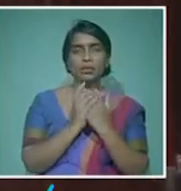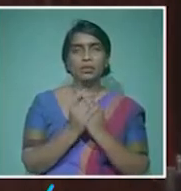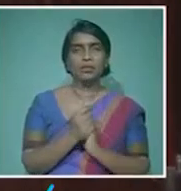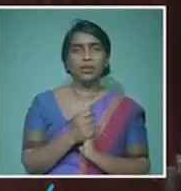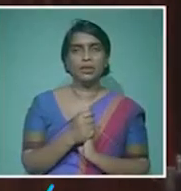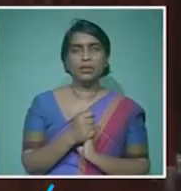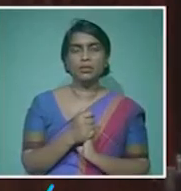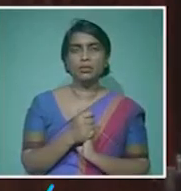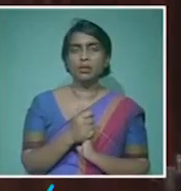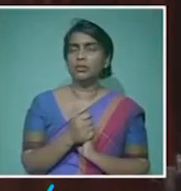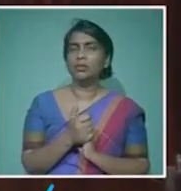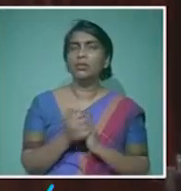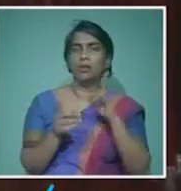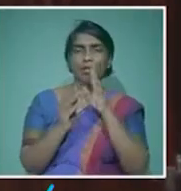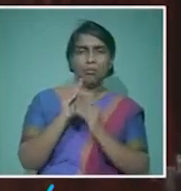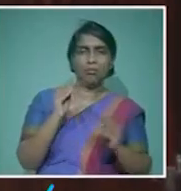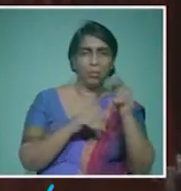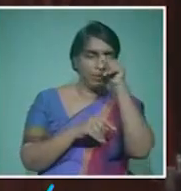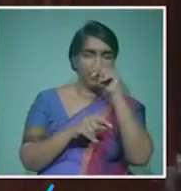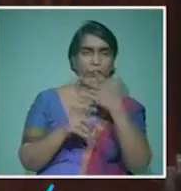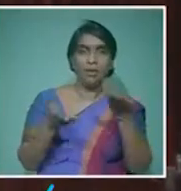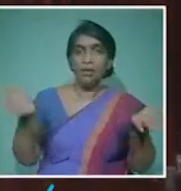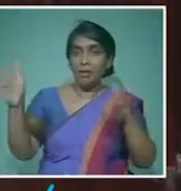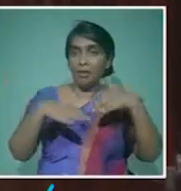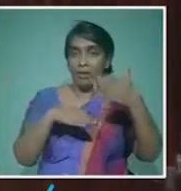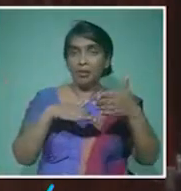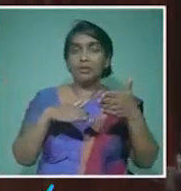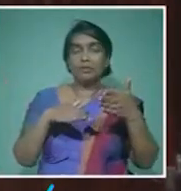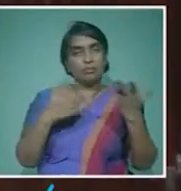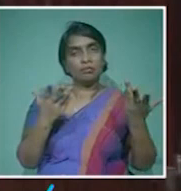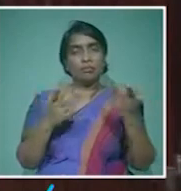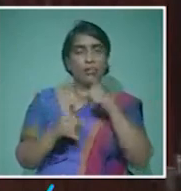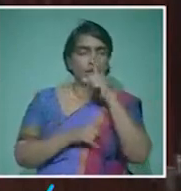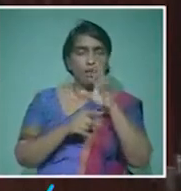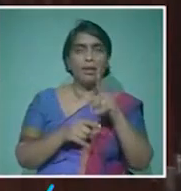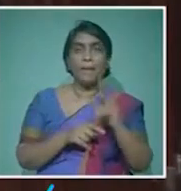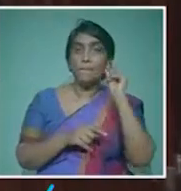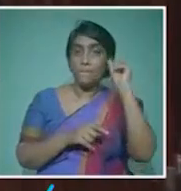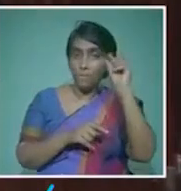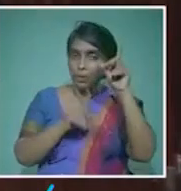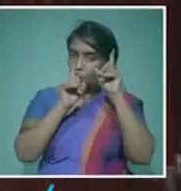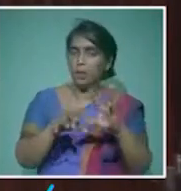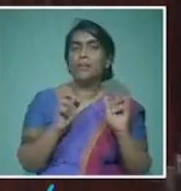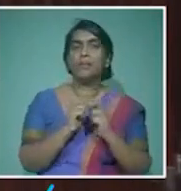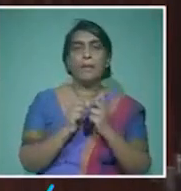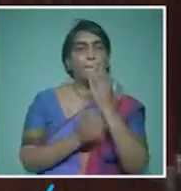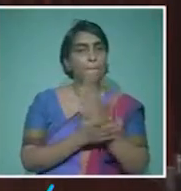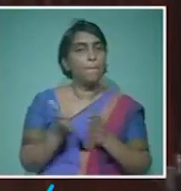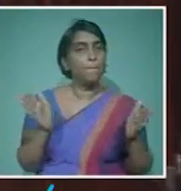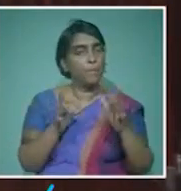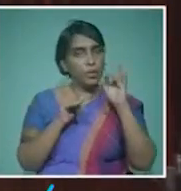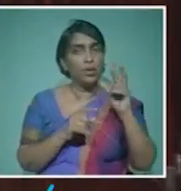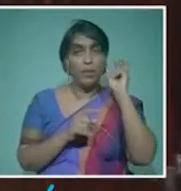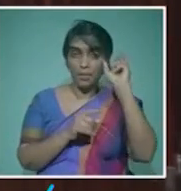meka vakrakaran ringala yanava, asurum karapu deval, asurum karimahari, mokakkarika kiyala, dan bitterwalata me prasnamai. Palm piti saha